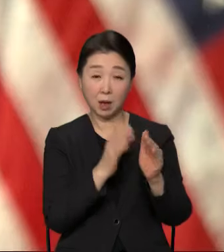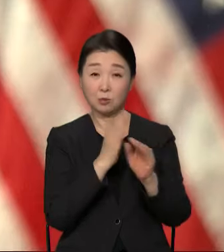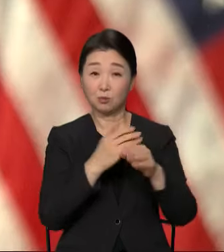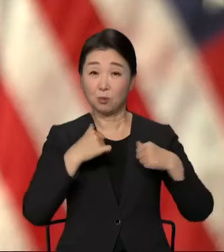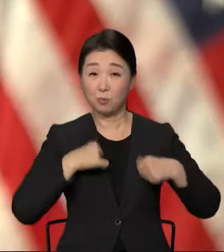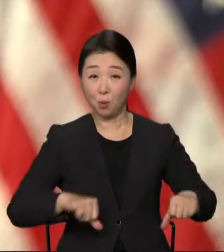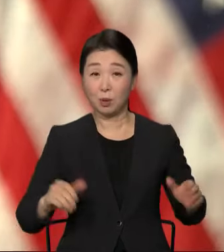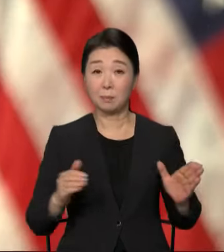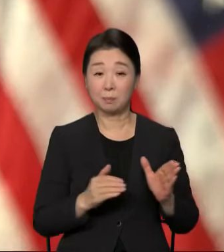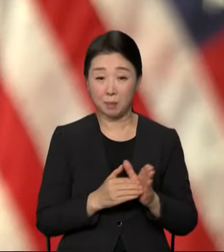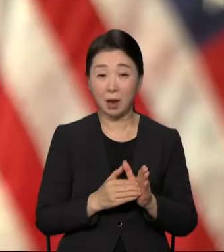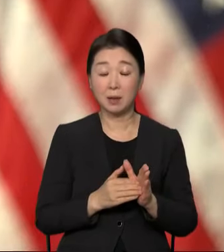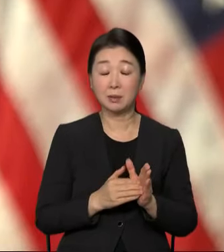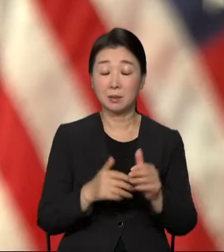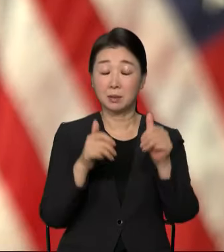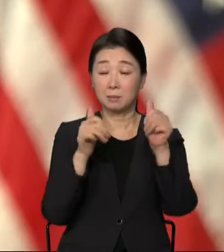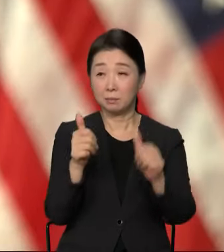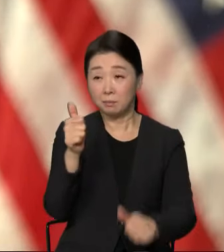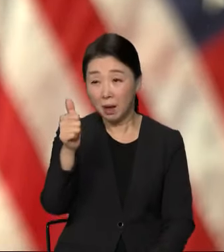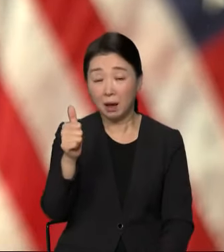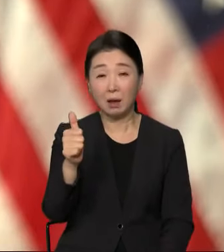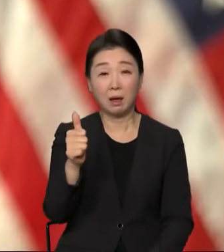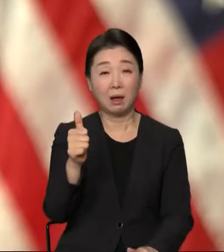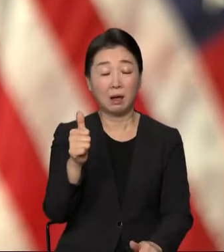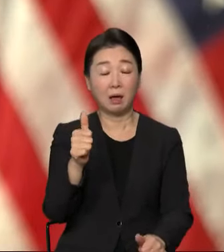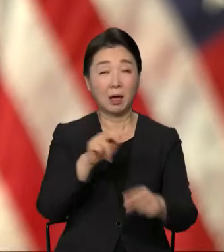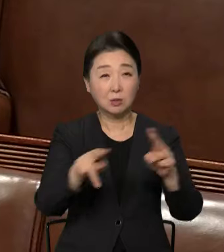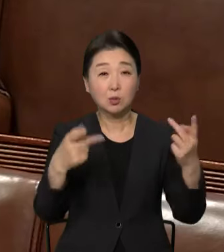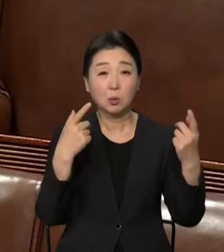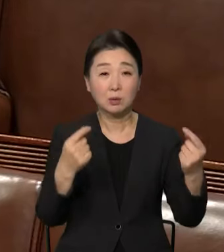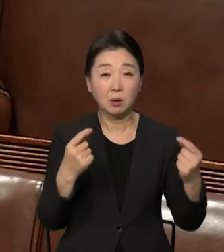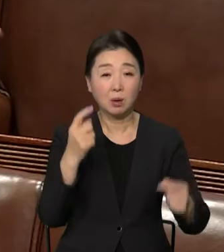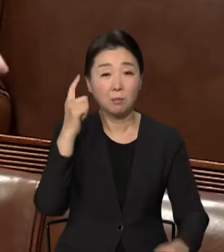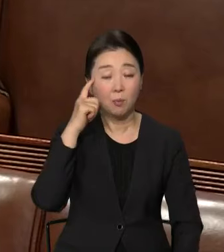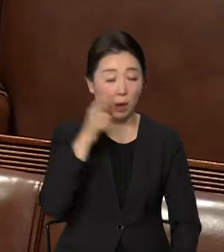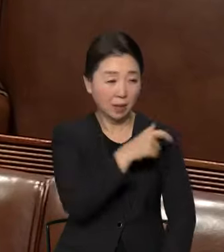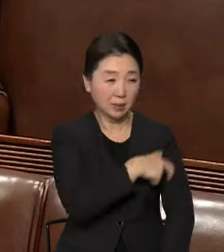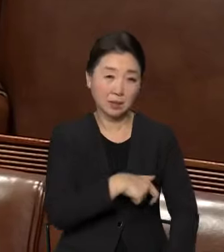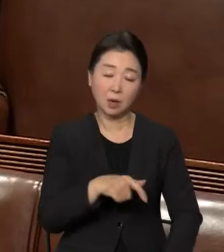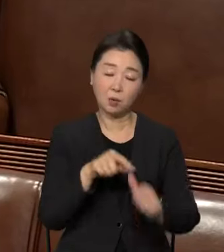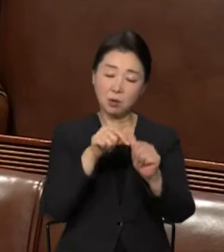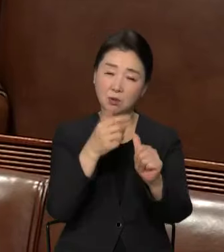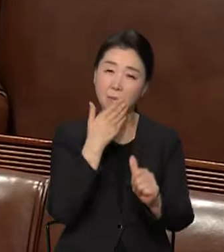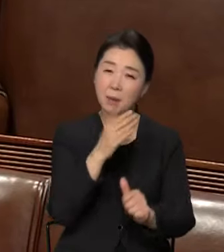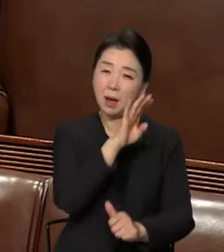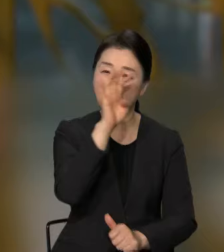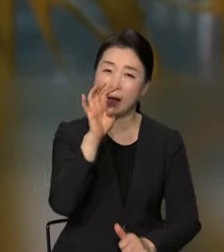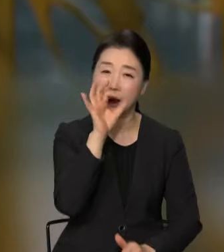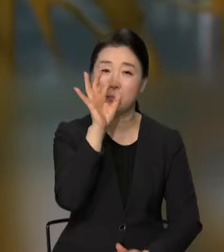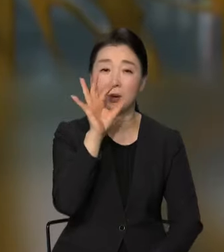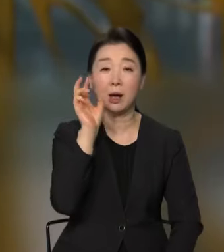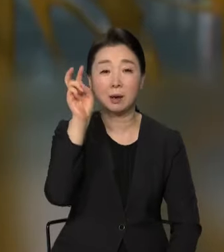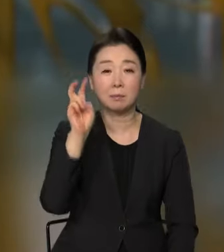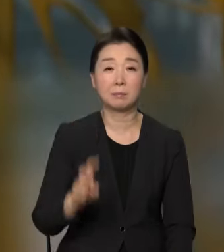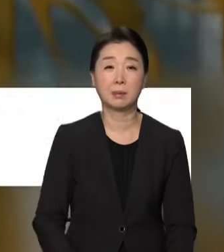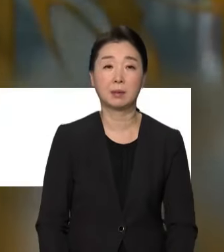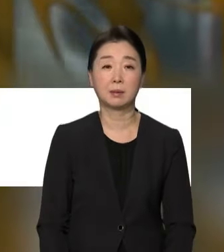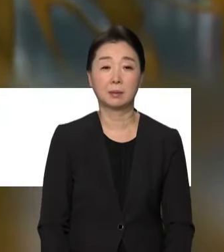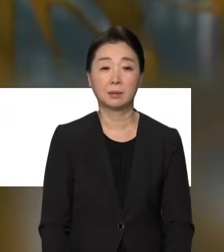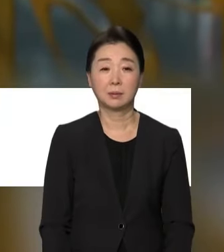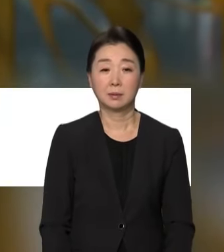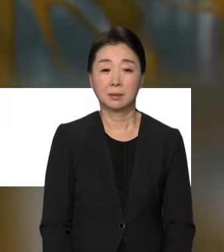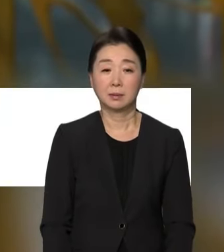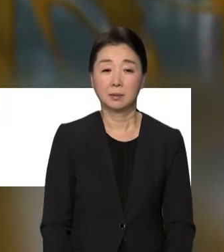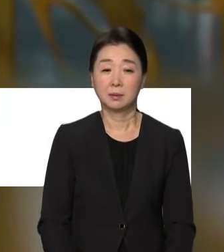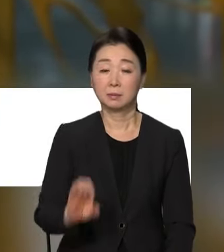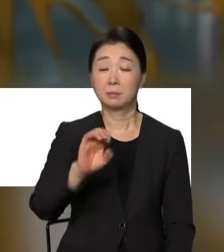게이츠 법무장관 지명자 사례처럼 상원 인준을 낙관하기 어렵다는 지적도 잇따르고 있습니다. Instead, the Department of Justice